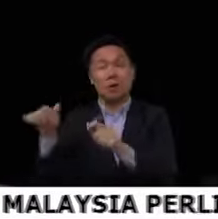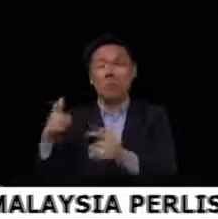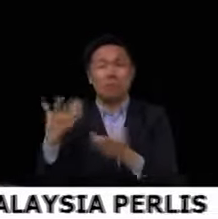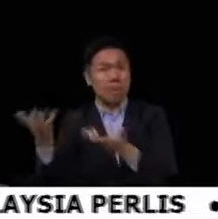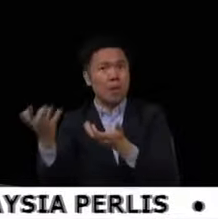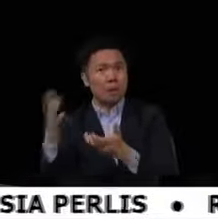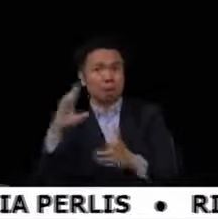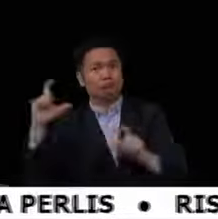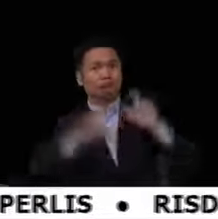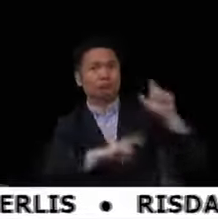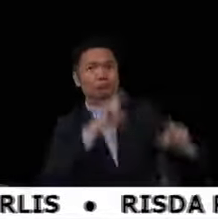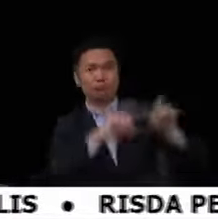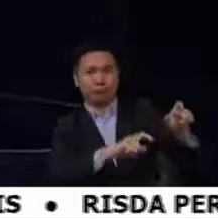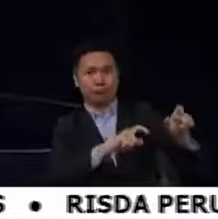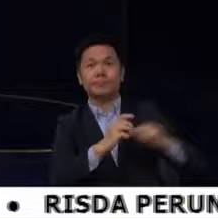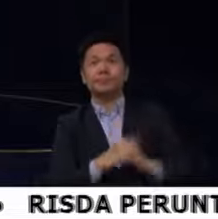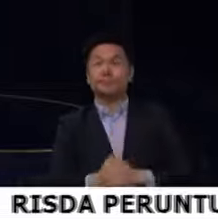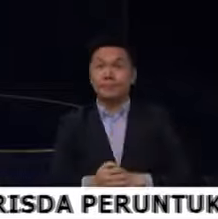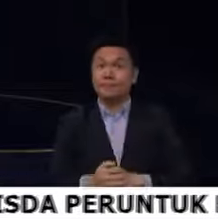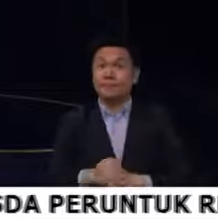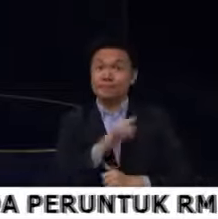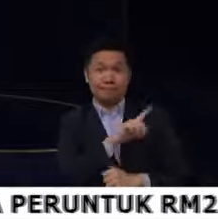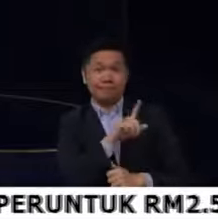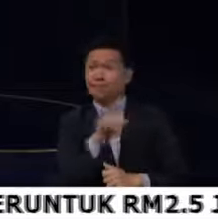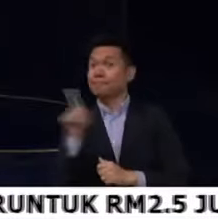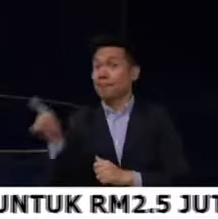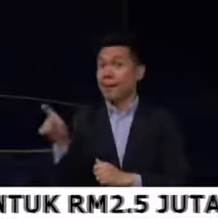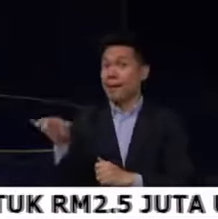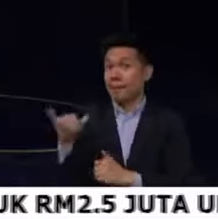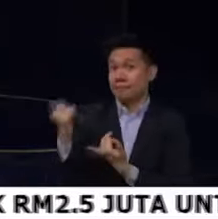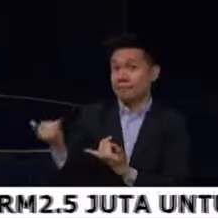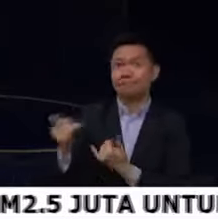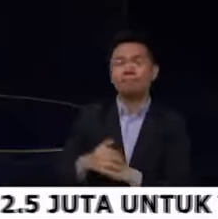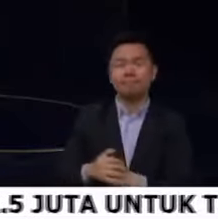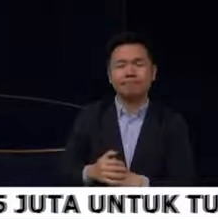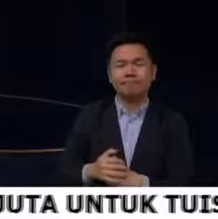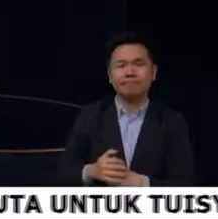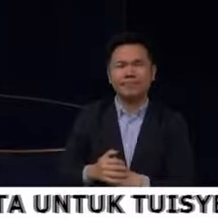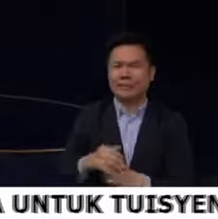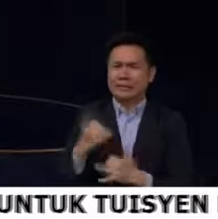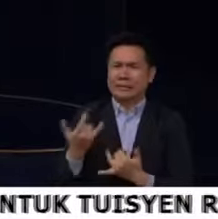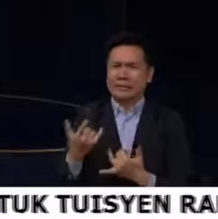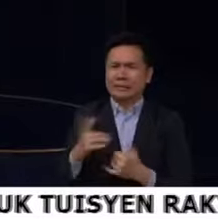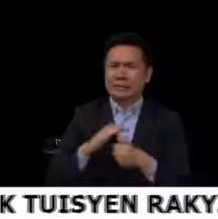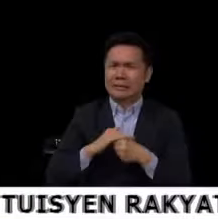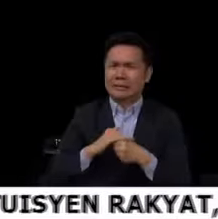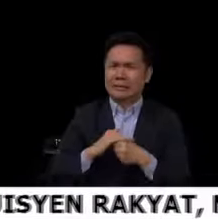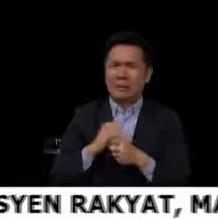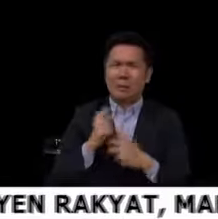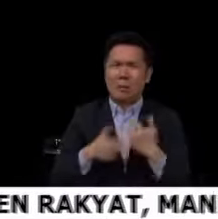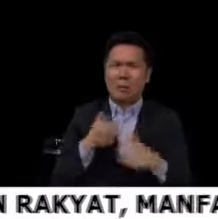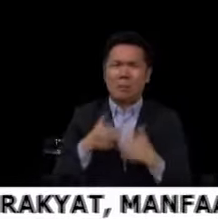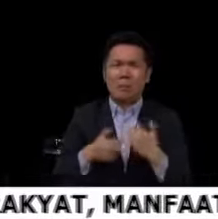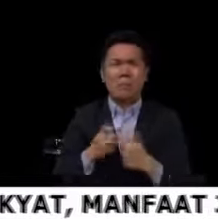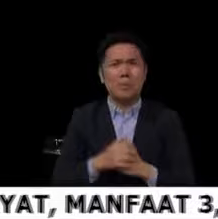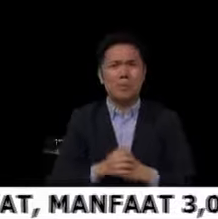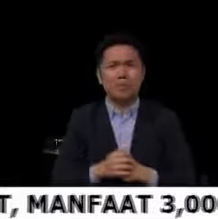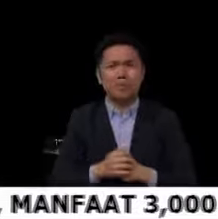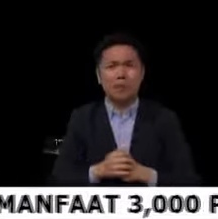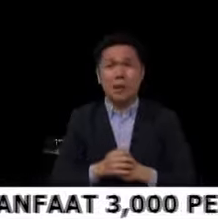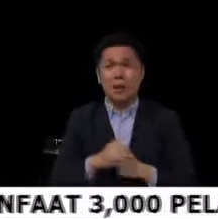Meulaboh dan bidang IT atau sih akibat daripada komik ini juga dibuat memberikan tekanan kepada imput